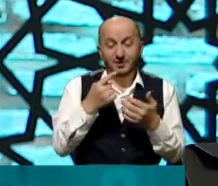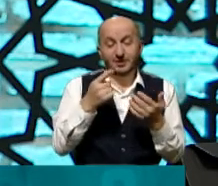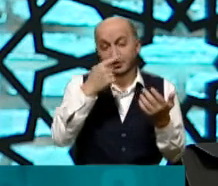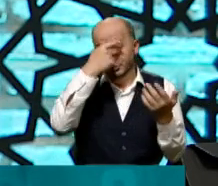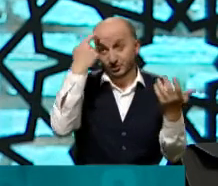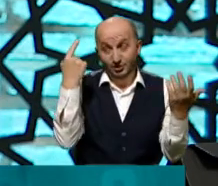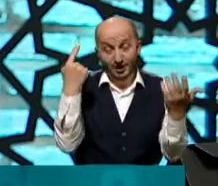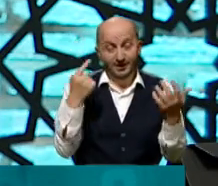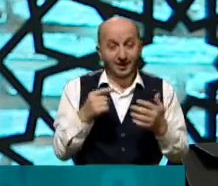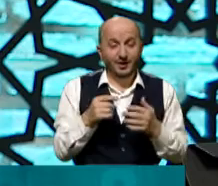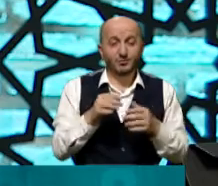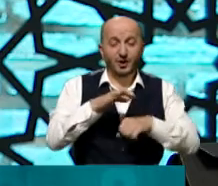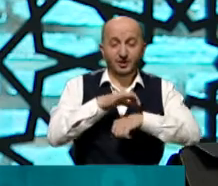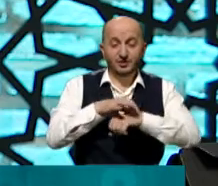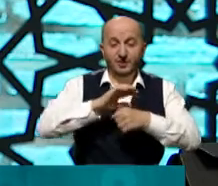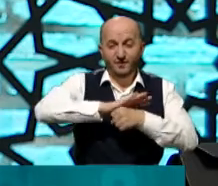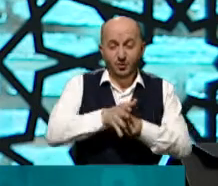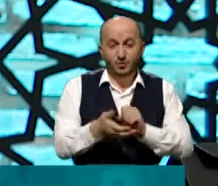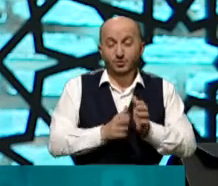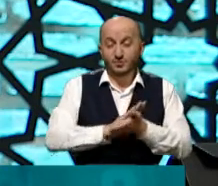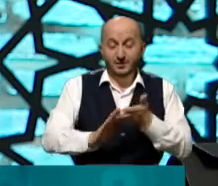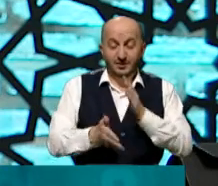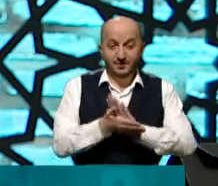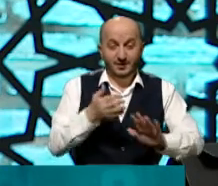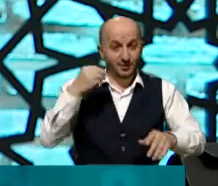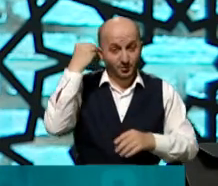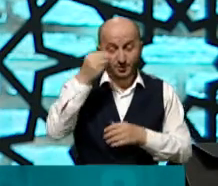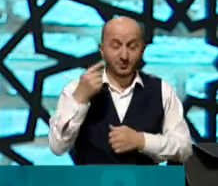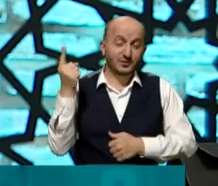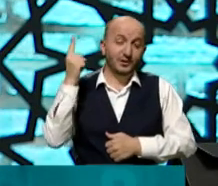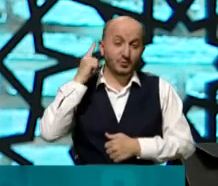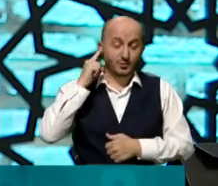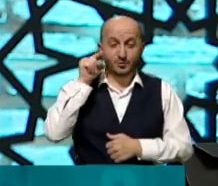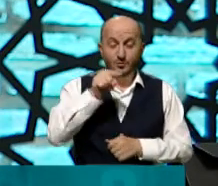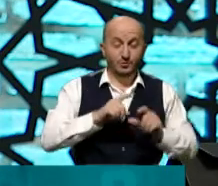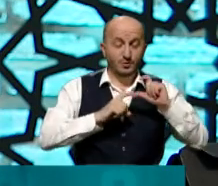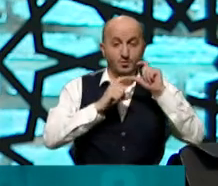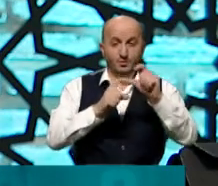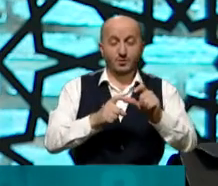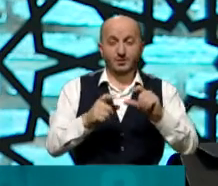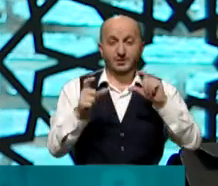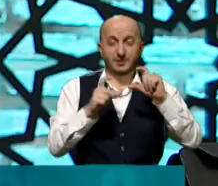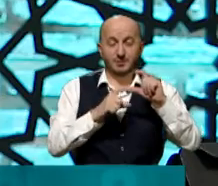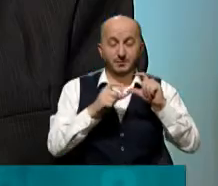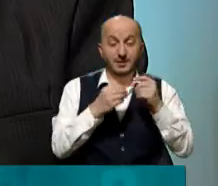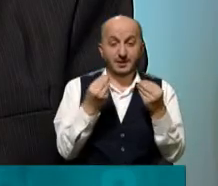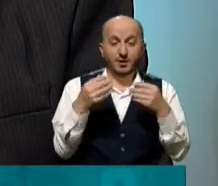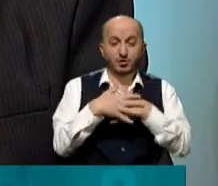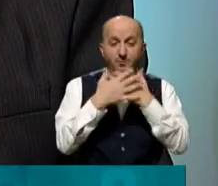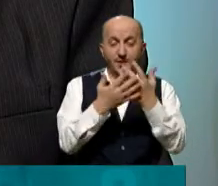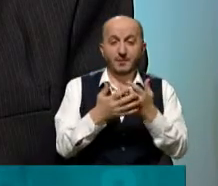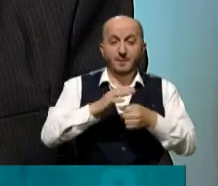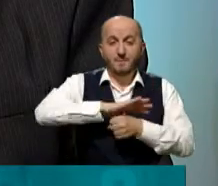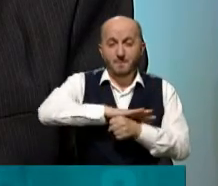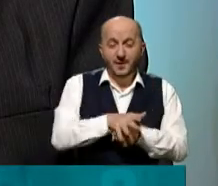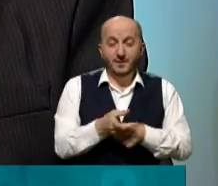bu nidaları camilerimizden, hocalarımızdan duyarız. Şunu da sorayım hocam. Samet Bey hayırlı akşamlar demiş.